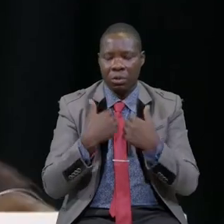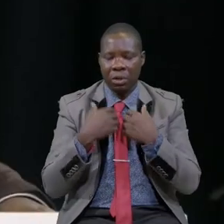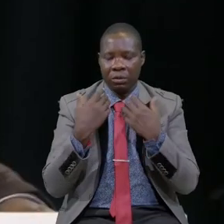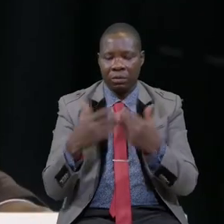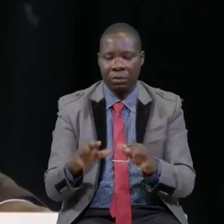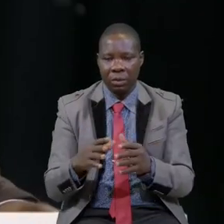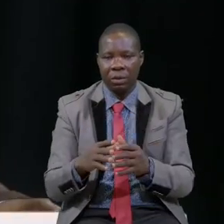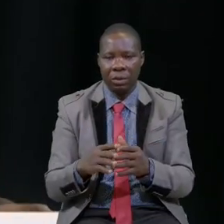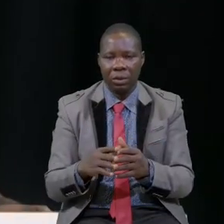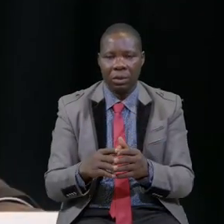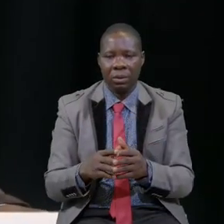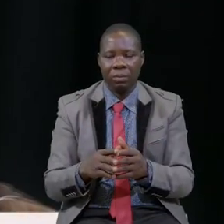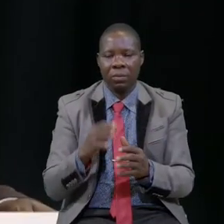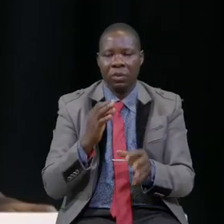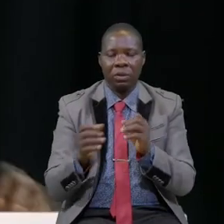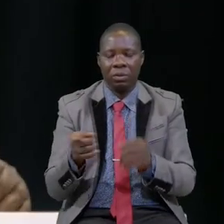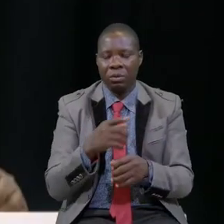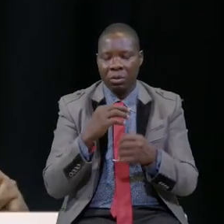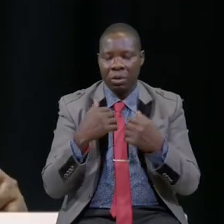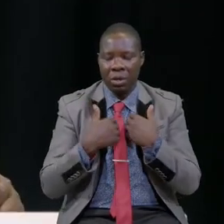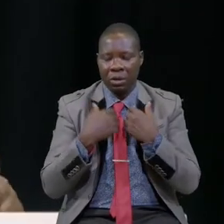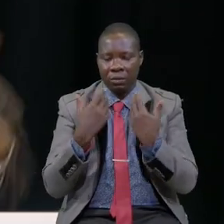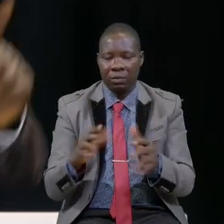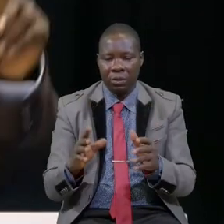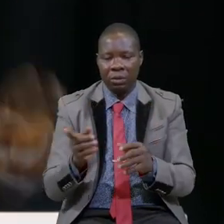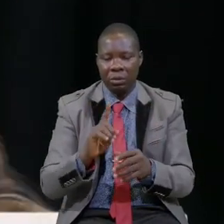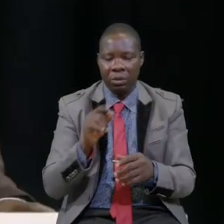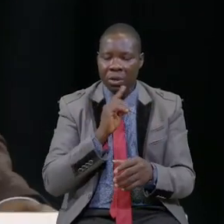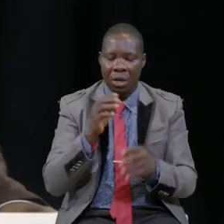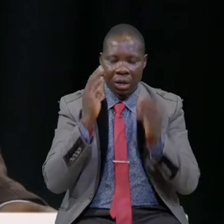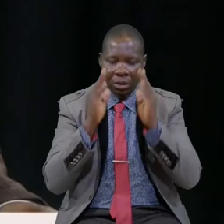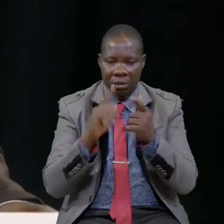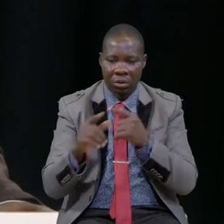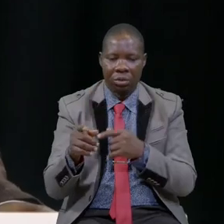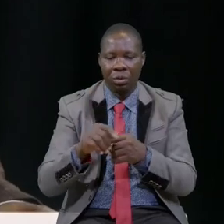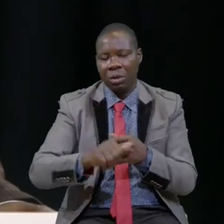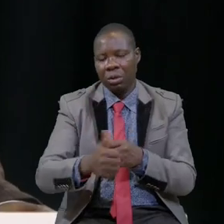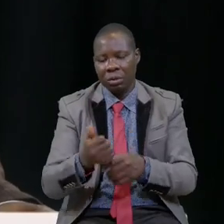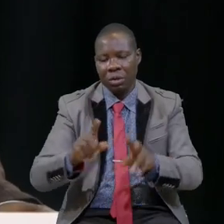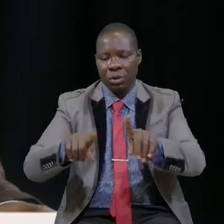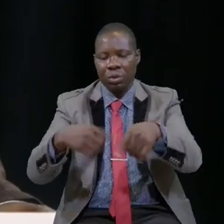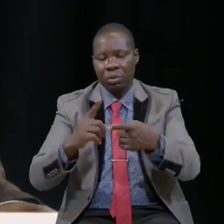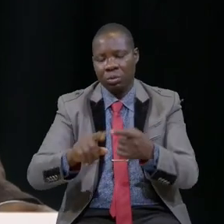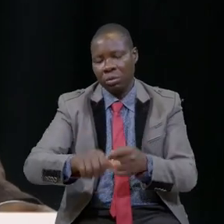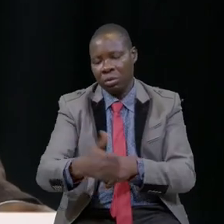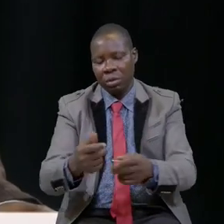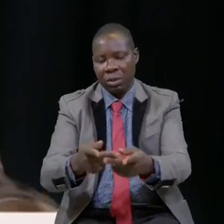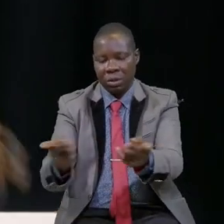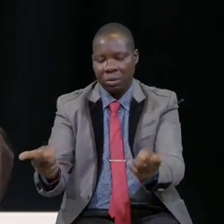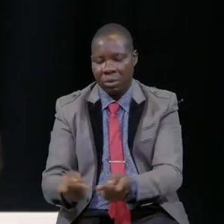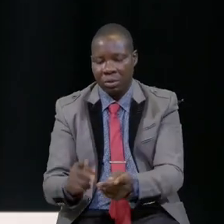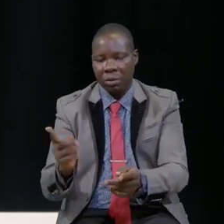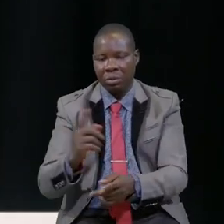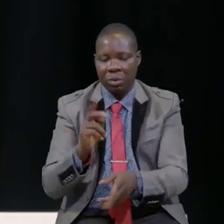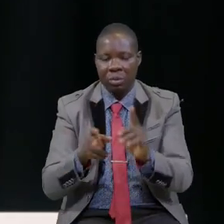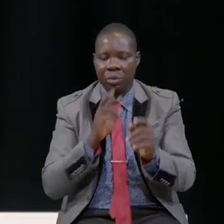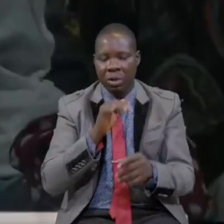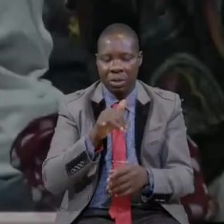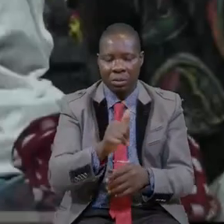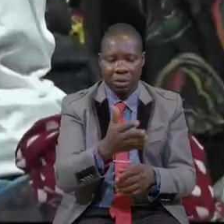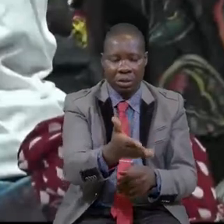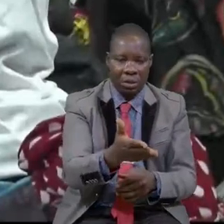Donc, partout dans nos nations, n'importe où nous sommes, occupons-nous de ceux-là qui ont levé la